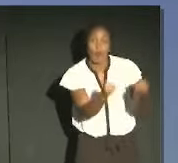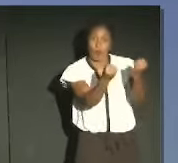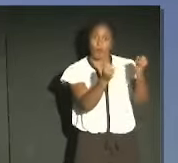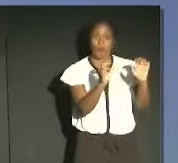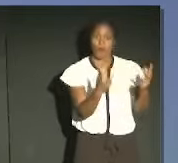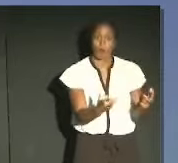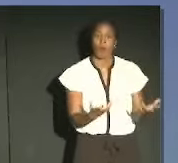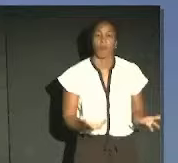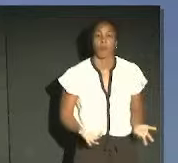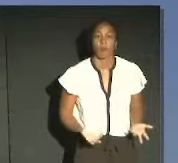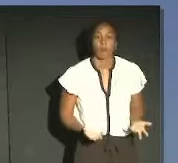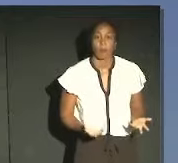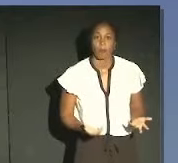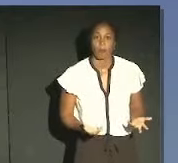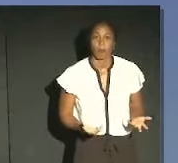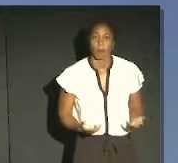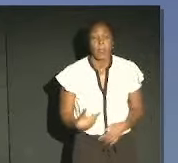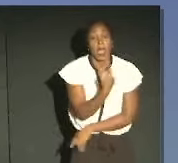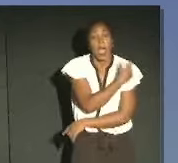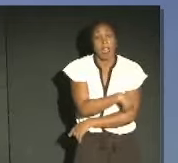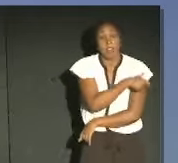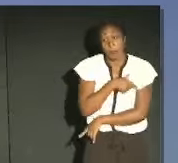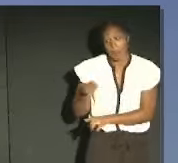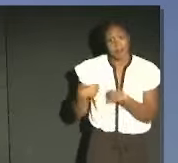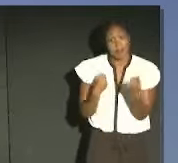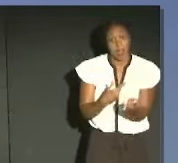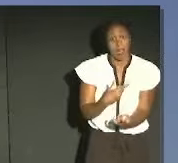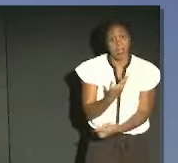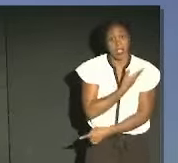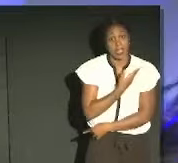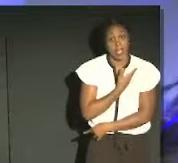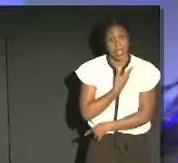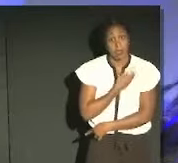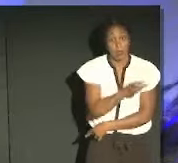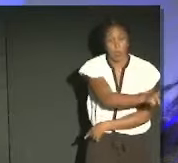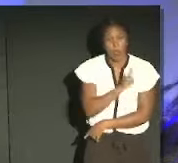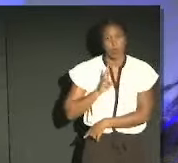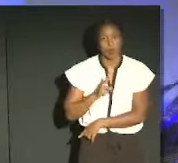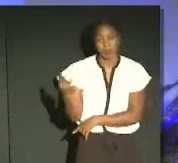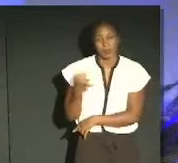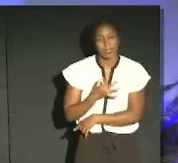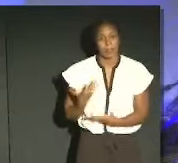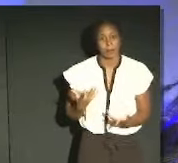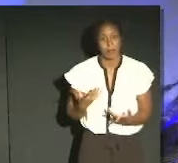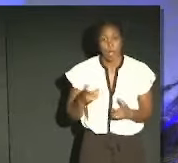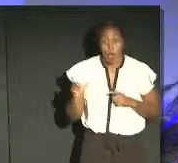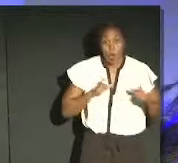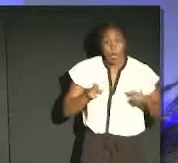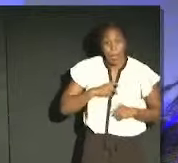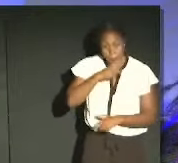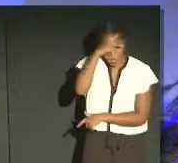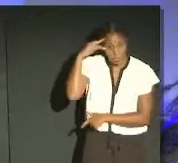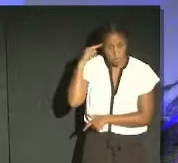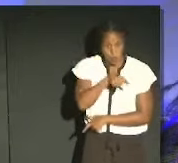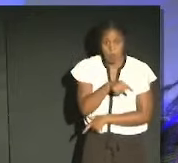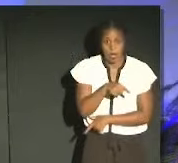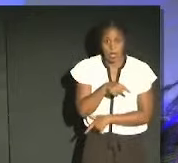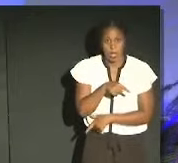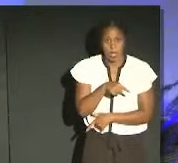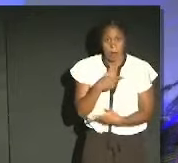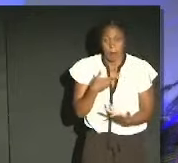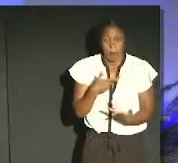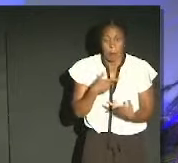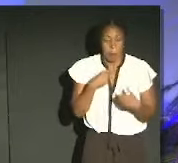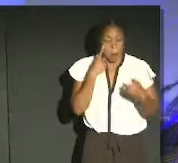parfois et bien une infirmière qui était à Gaza nous raconta que elle avait vu un de ses collègues Palestiniens s'effondrer en pleur en